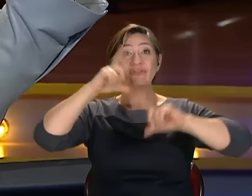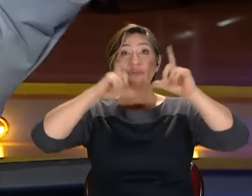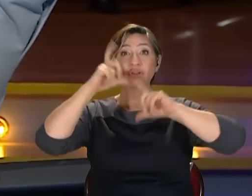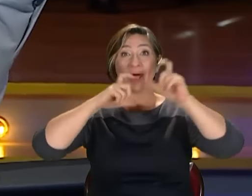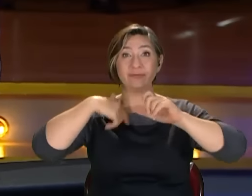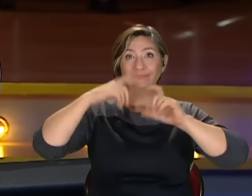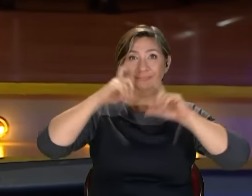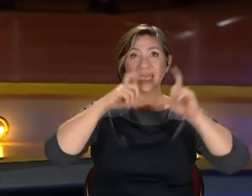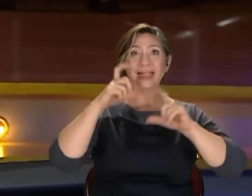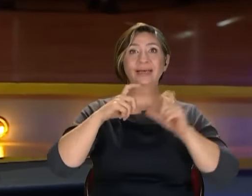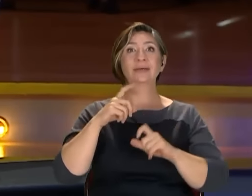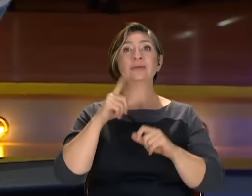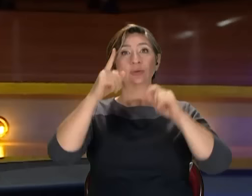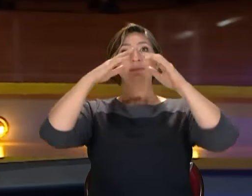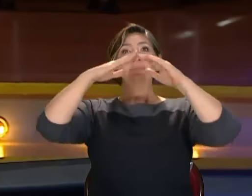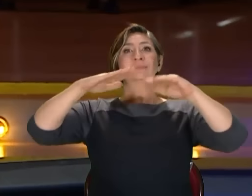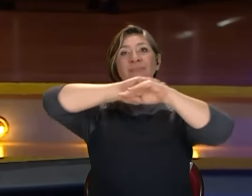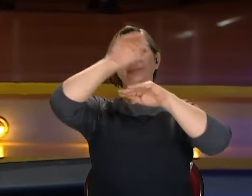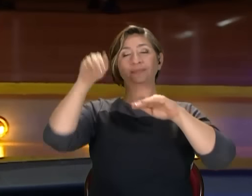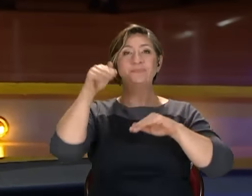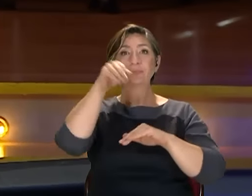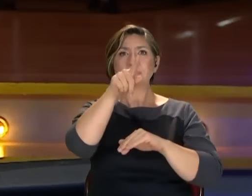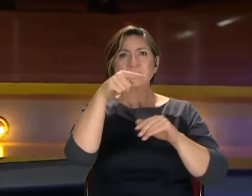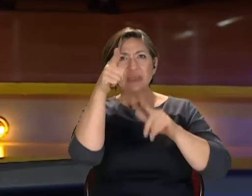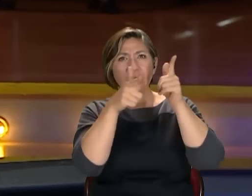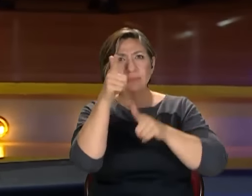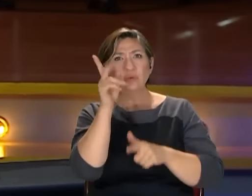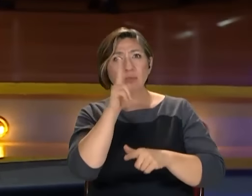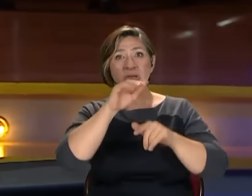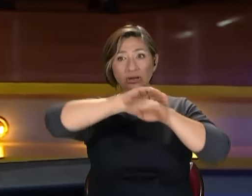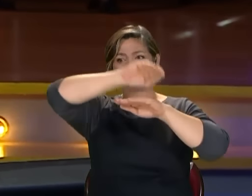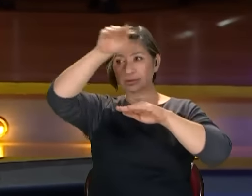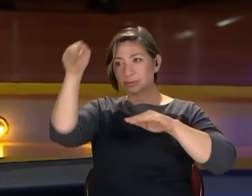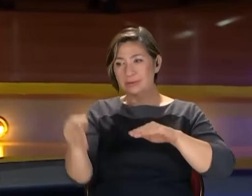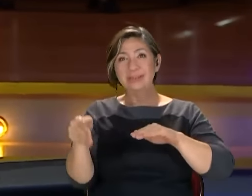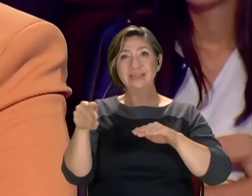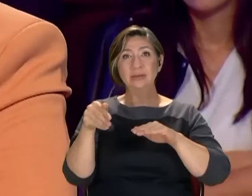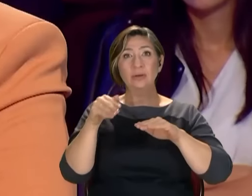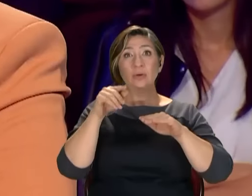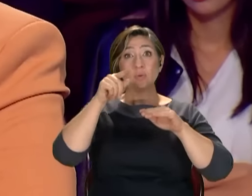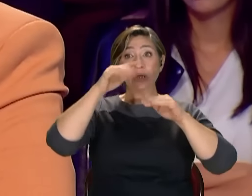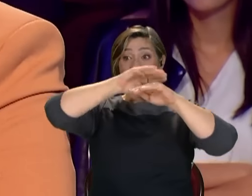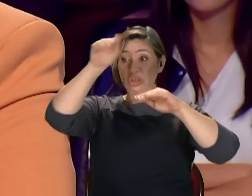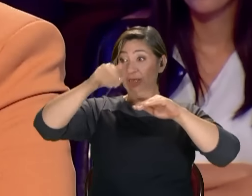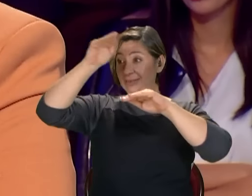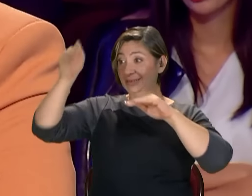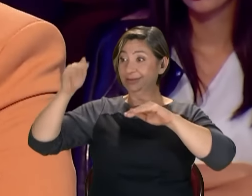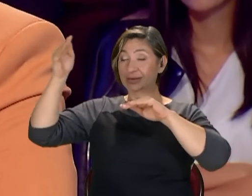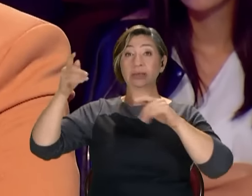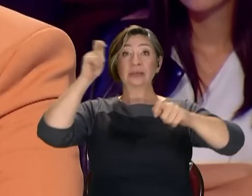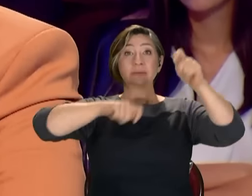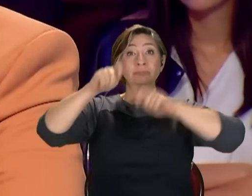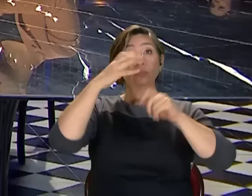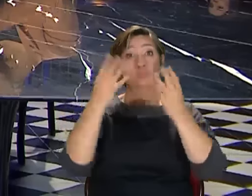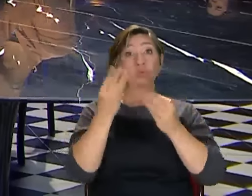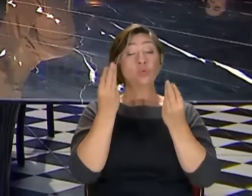fotoğraf çekmiştim. Yine o çatıya çıkar. Şimdi sizin klibinizde görüyorum. Çatı, Kapalı Çarşı'nın çatısı, bütün o çatılar onarılmış ve